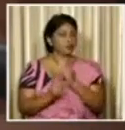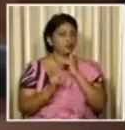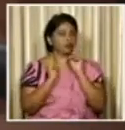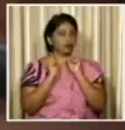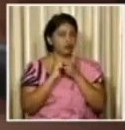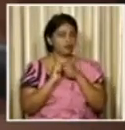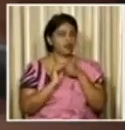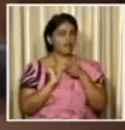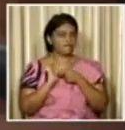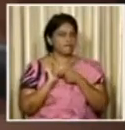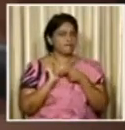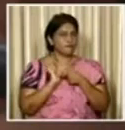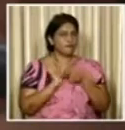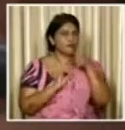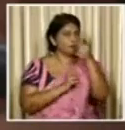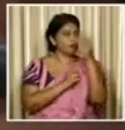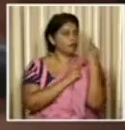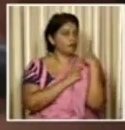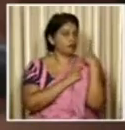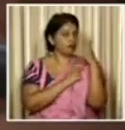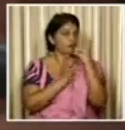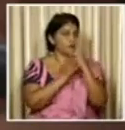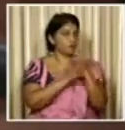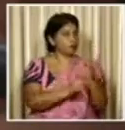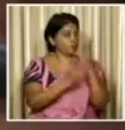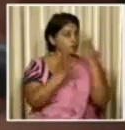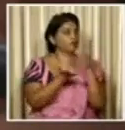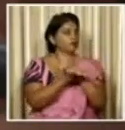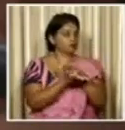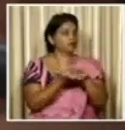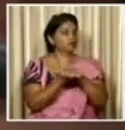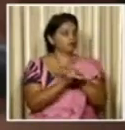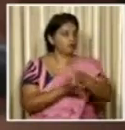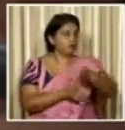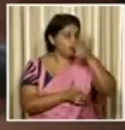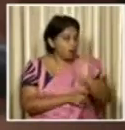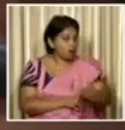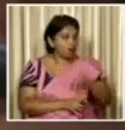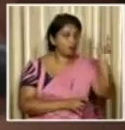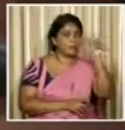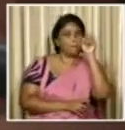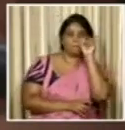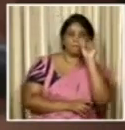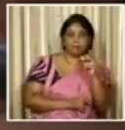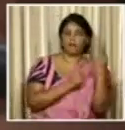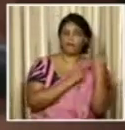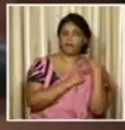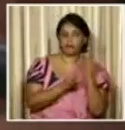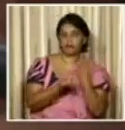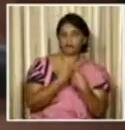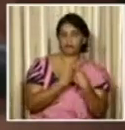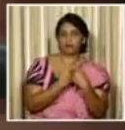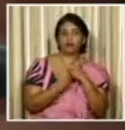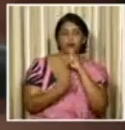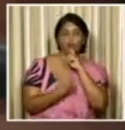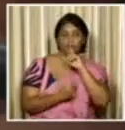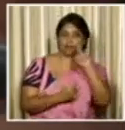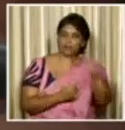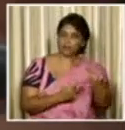parasparan tibin. Obatam wagaki mat tibin wivastanu kulo samatuna dayi kelaya wagibagai lakkaran adikarne tiindu